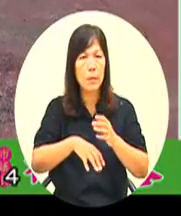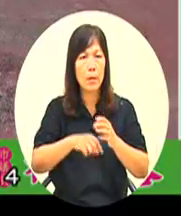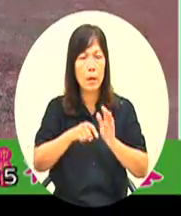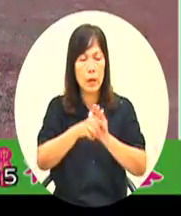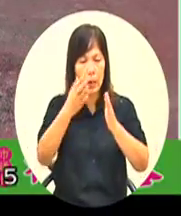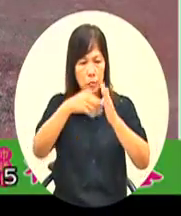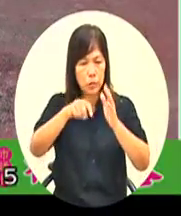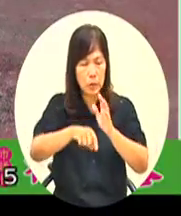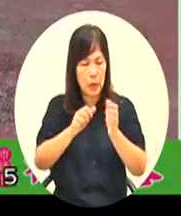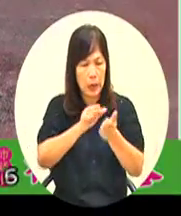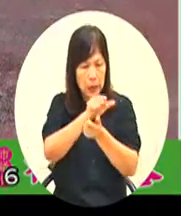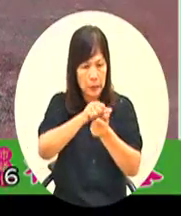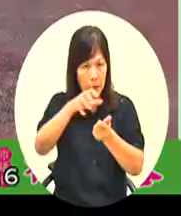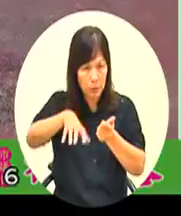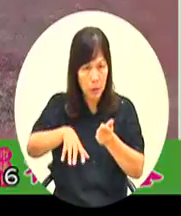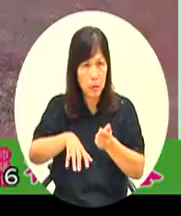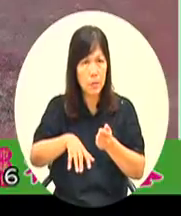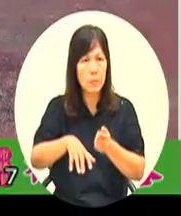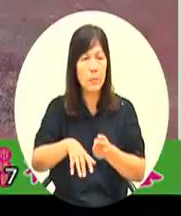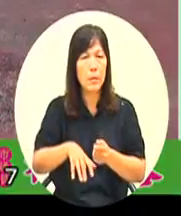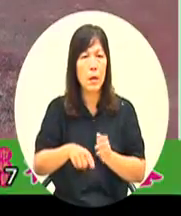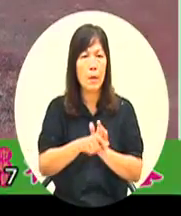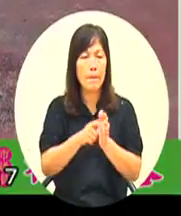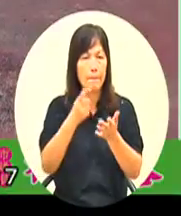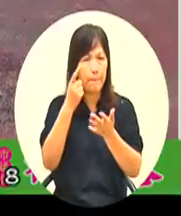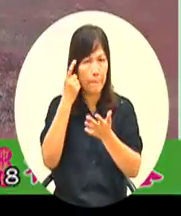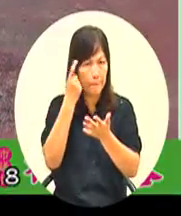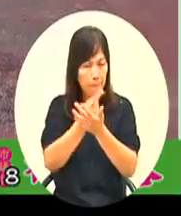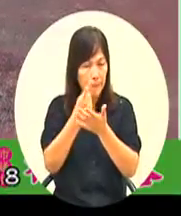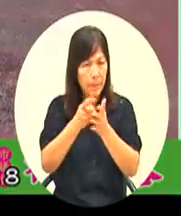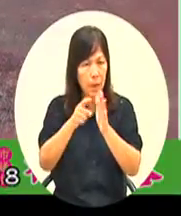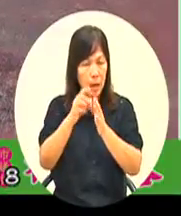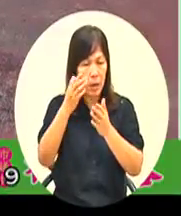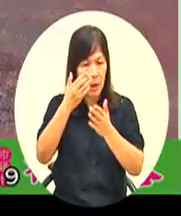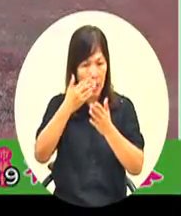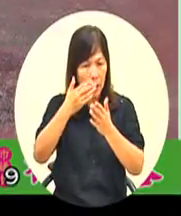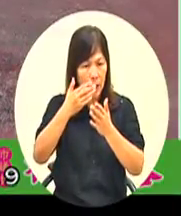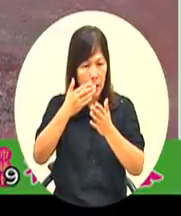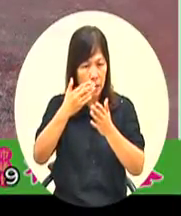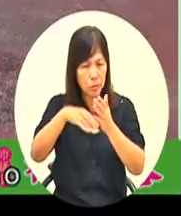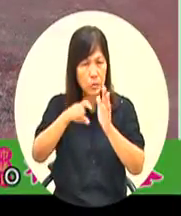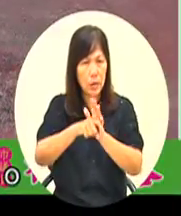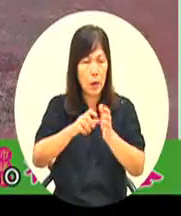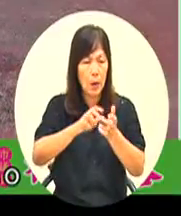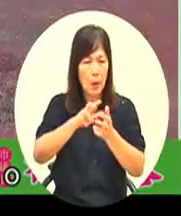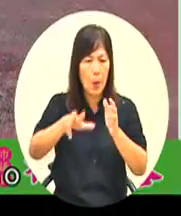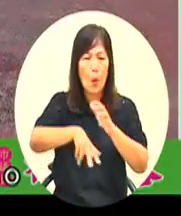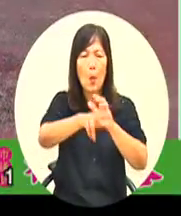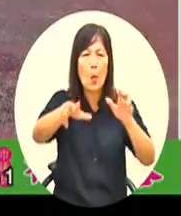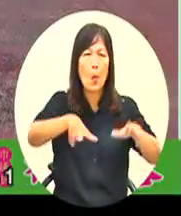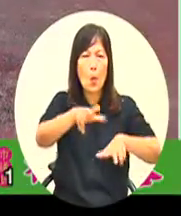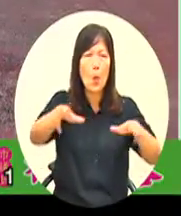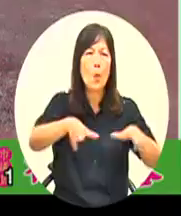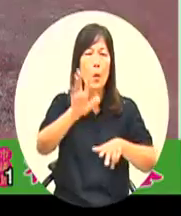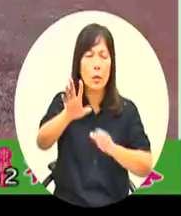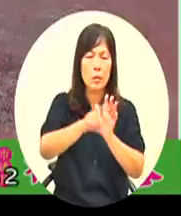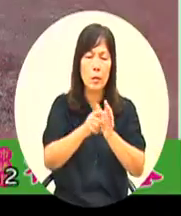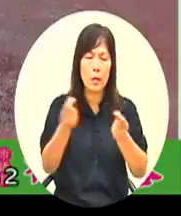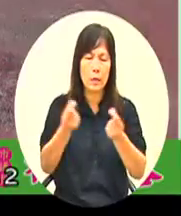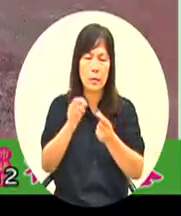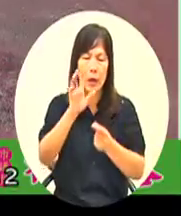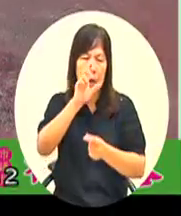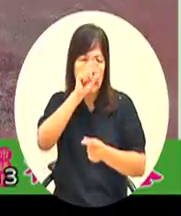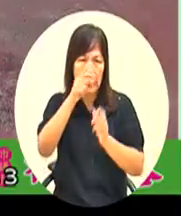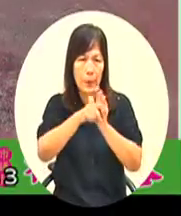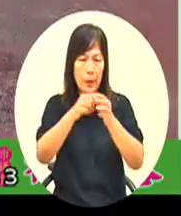学校的操场里头，好，那要好好的操场，就是拢空旷的。你也是，尤其是咱